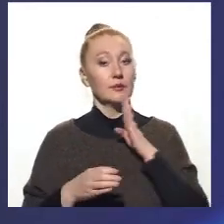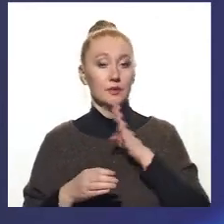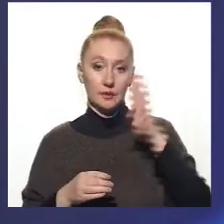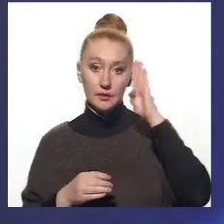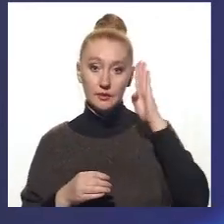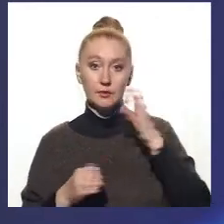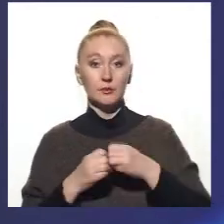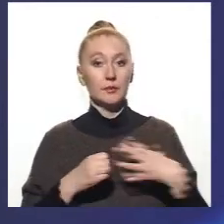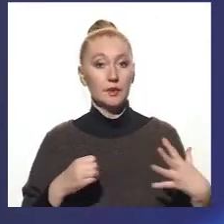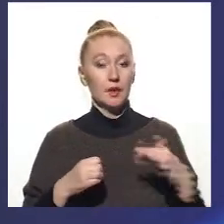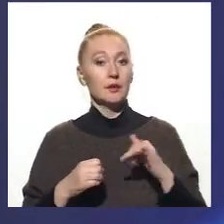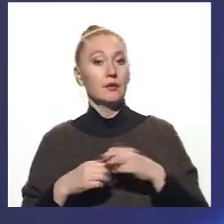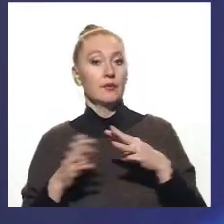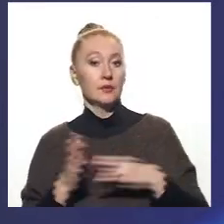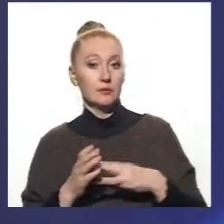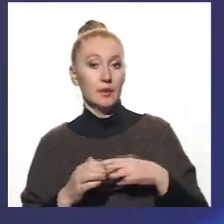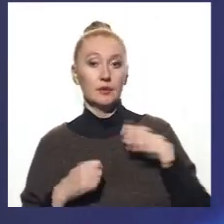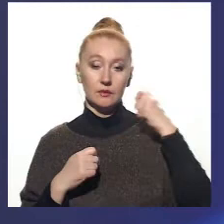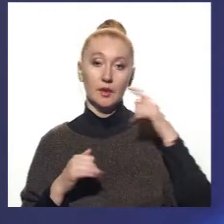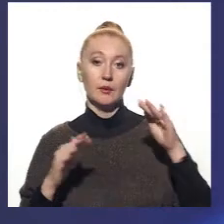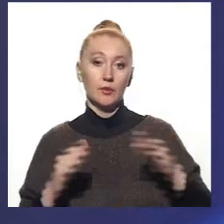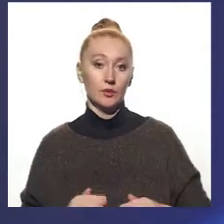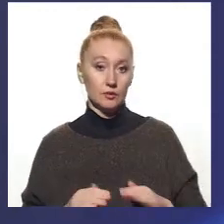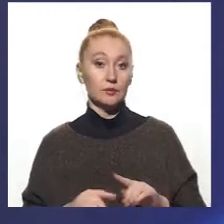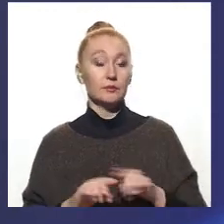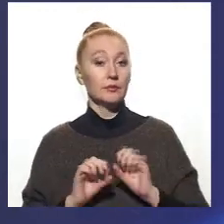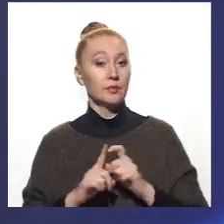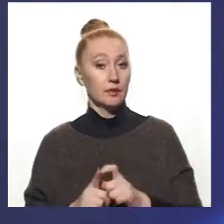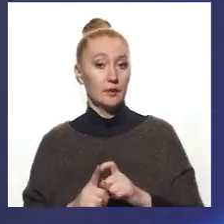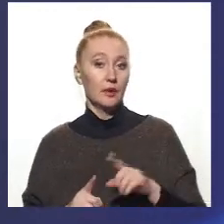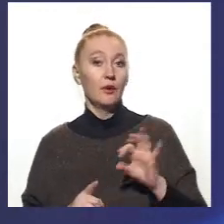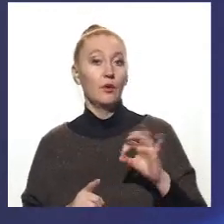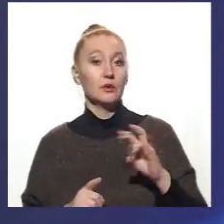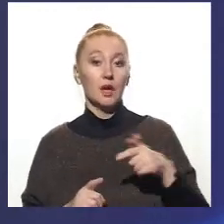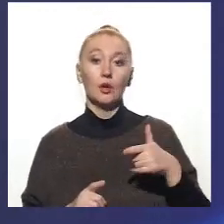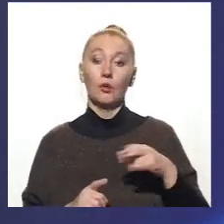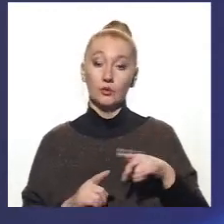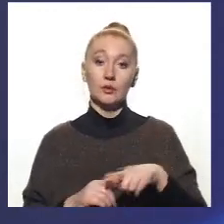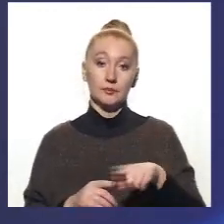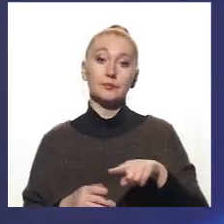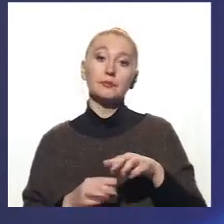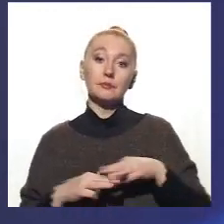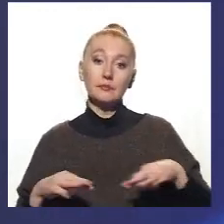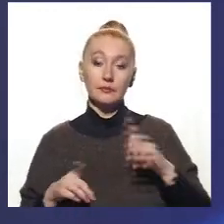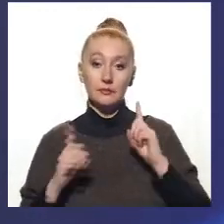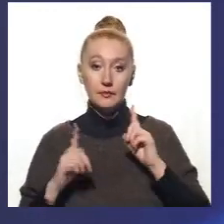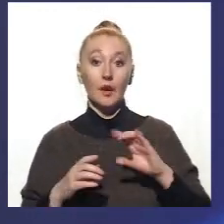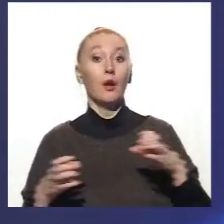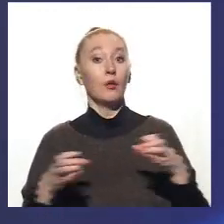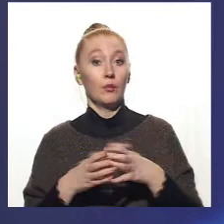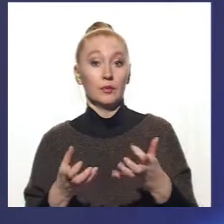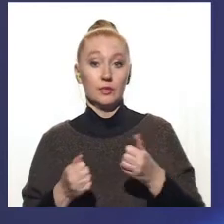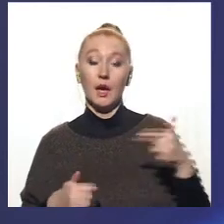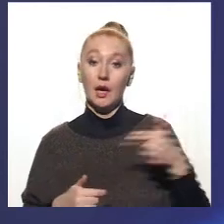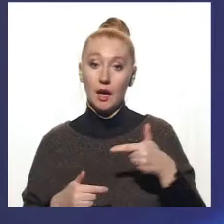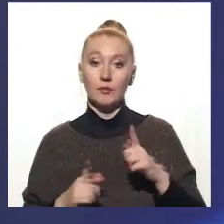та хлопців 15 та 18 років і молодше. За словами Оксани Готило, представниці міськради, команди переможців